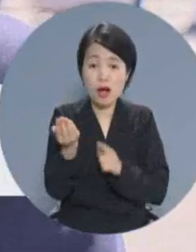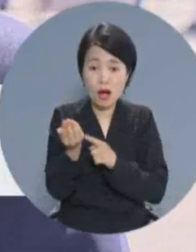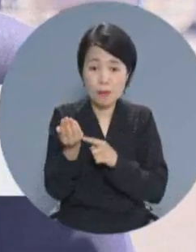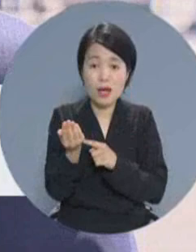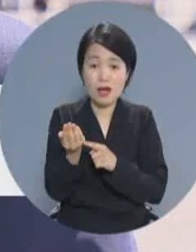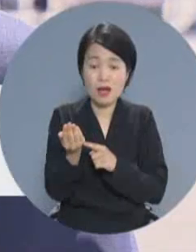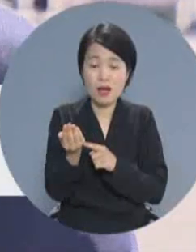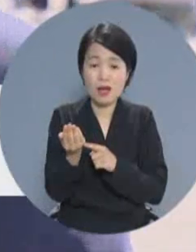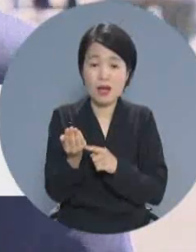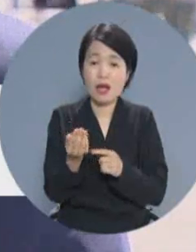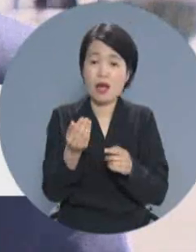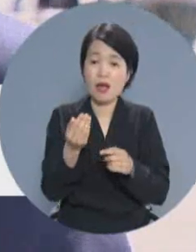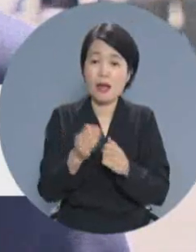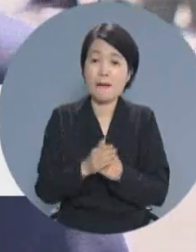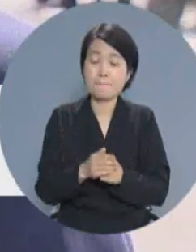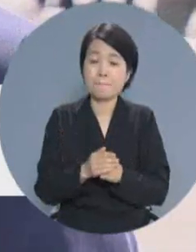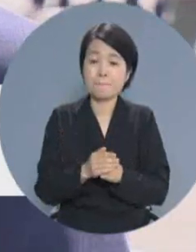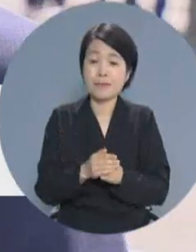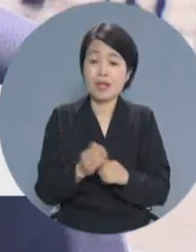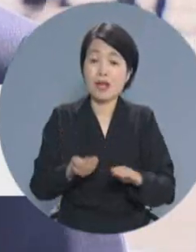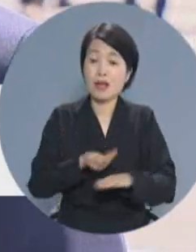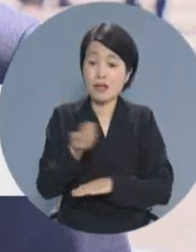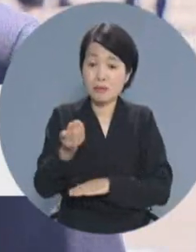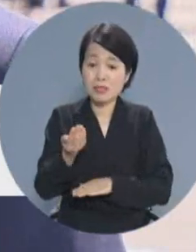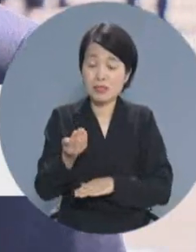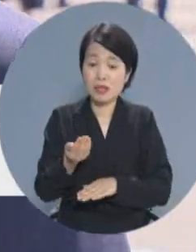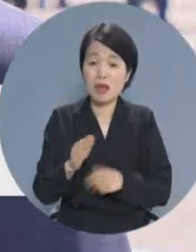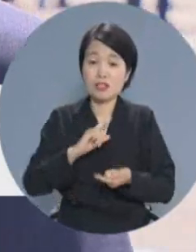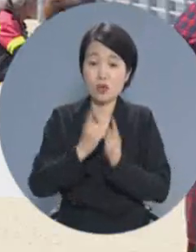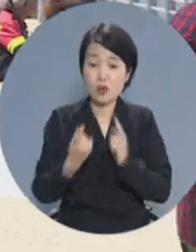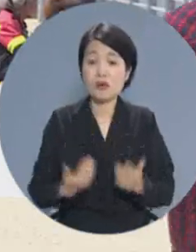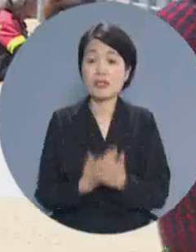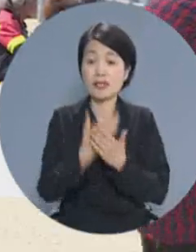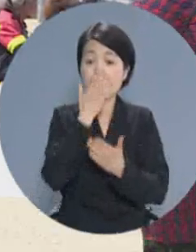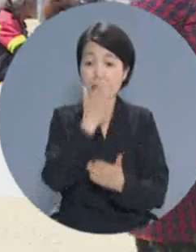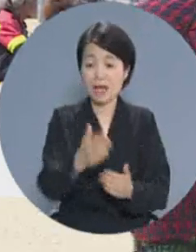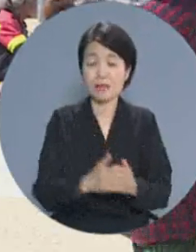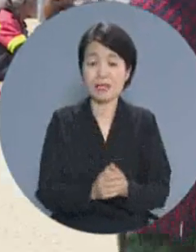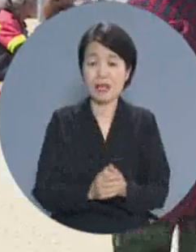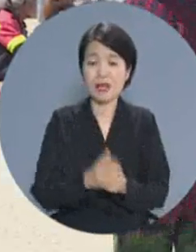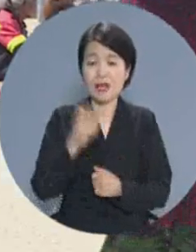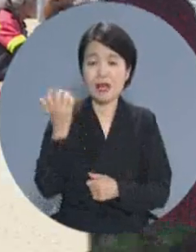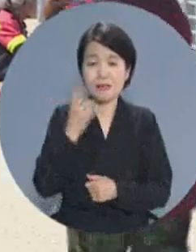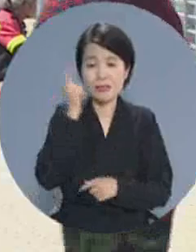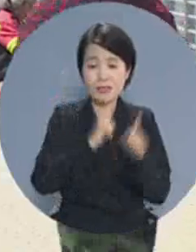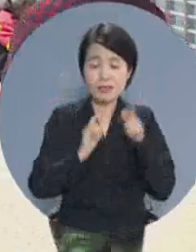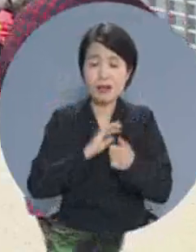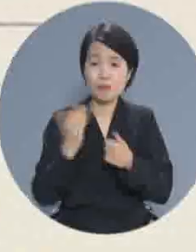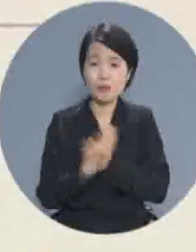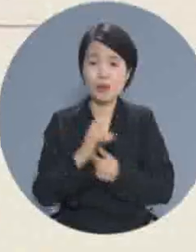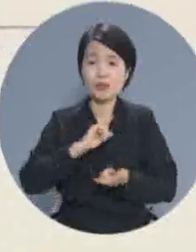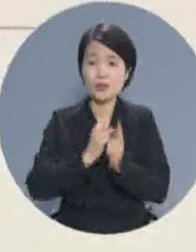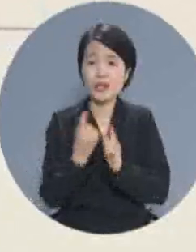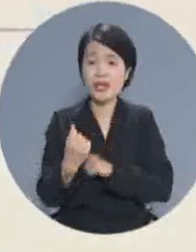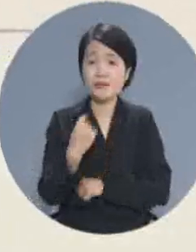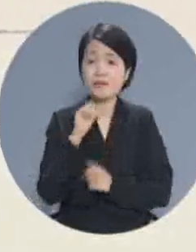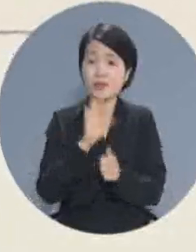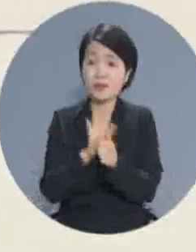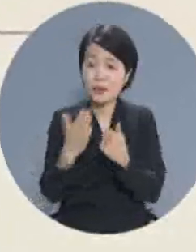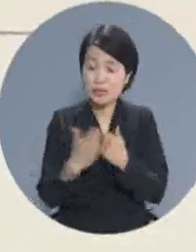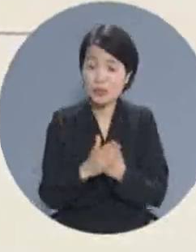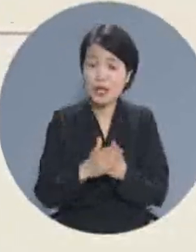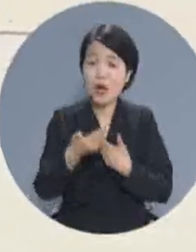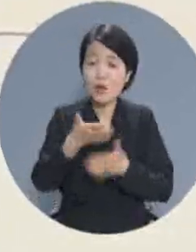차량도 여객도 수송함으로써 관광이 서로 상생할 수 있는 아픈 상처를 보듬고 서로에게 힘이 되던